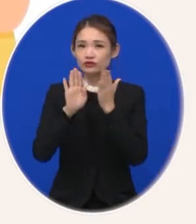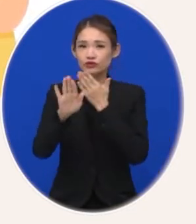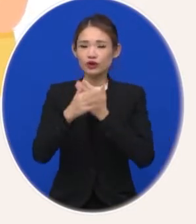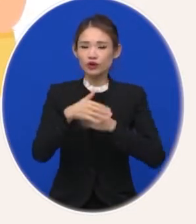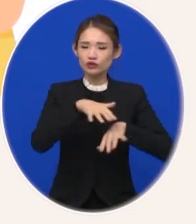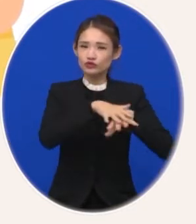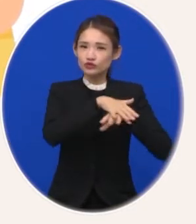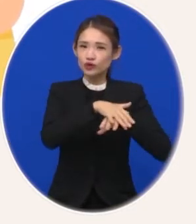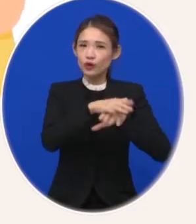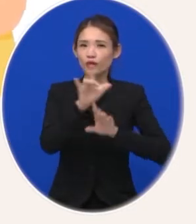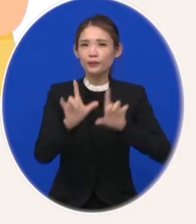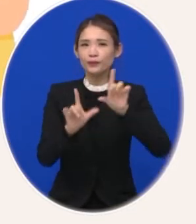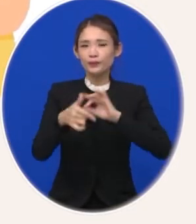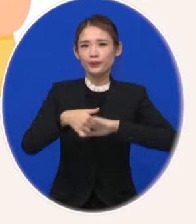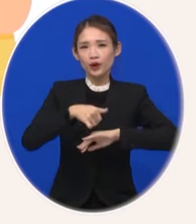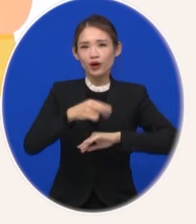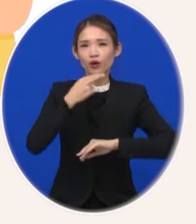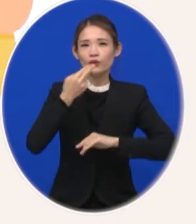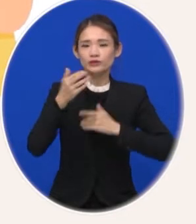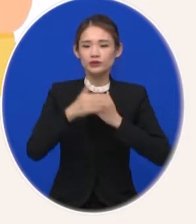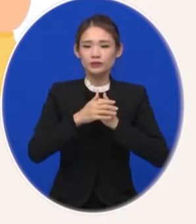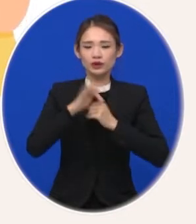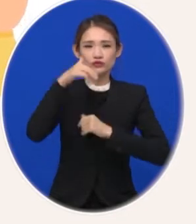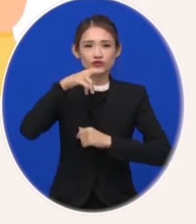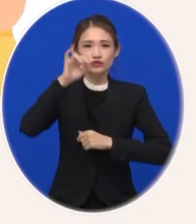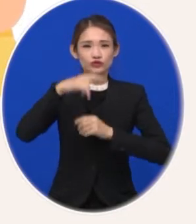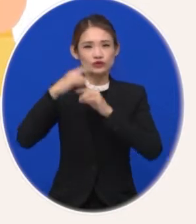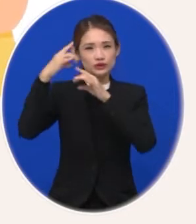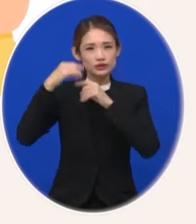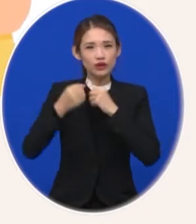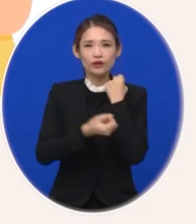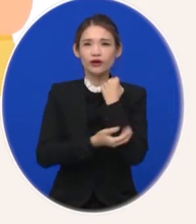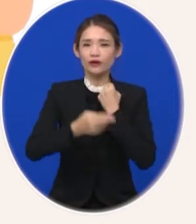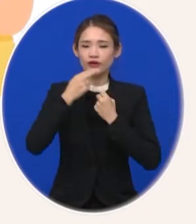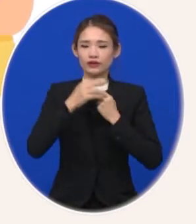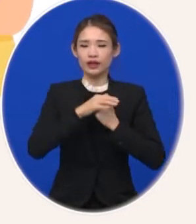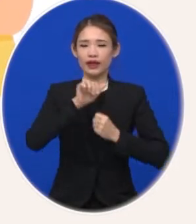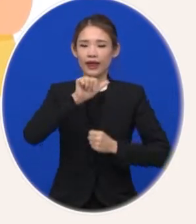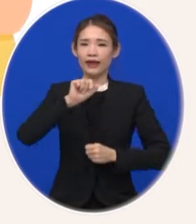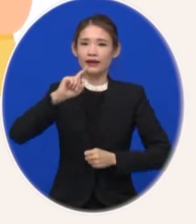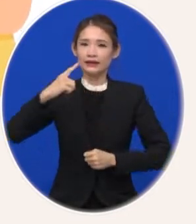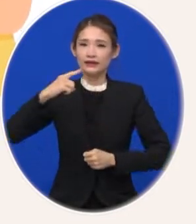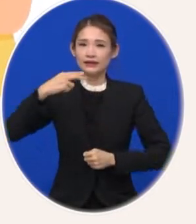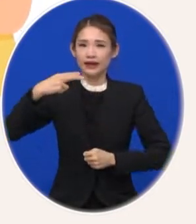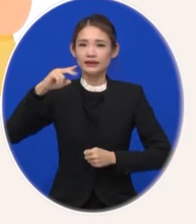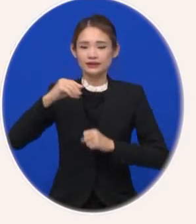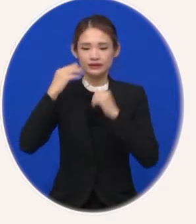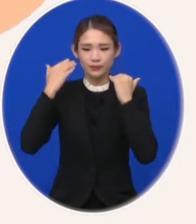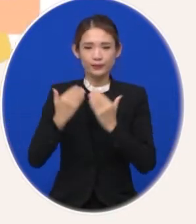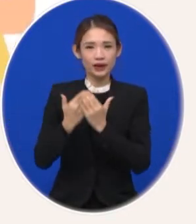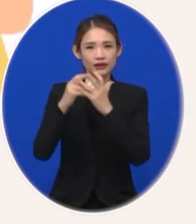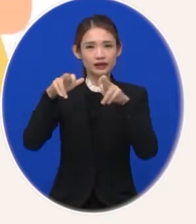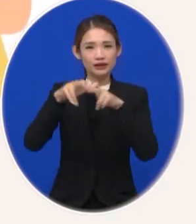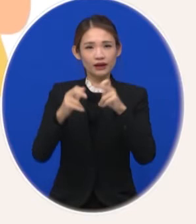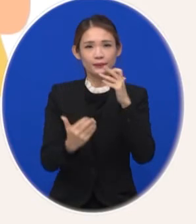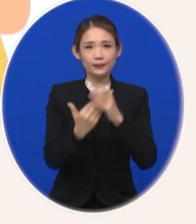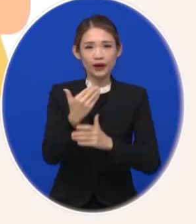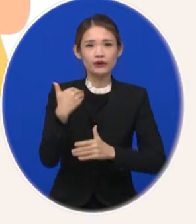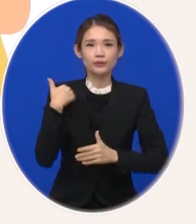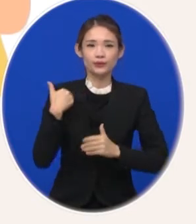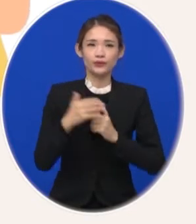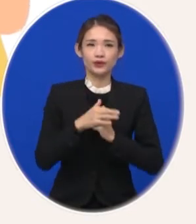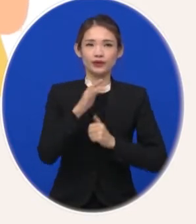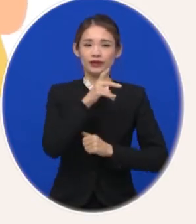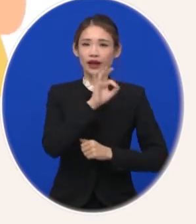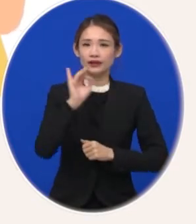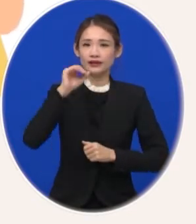기형을 유발하지는 않지만 중추신경에 영향을 미쳐 ADHD 같은 발달 장애를 유발할 수 있습니다.